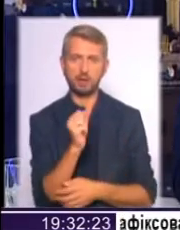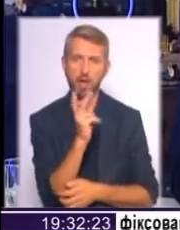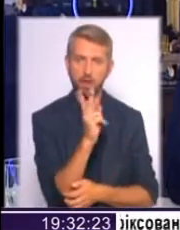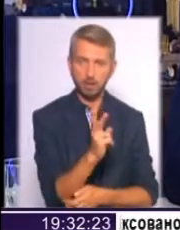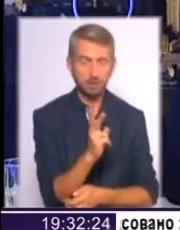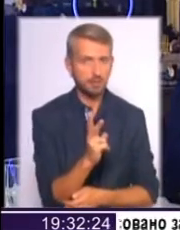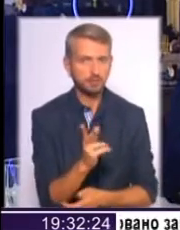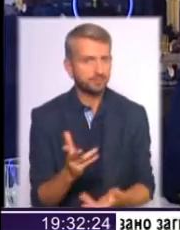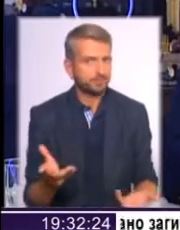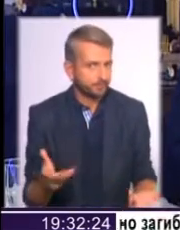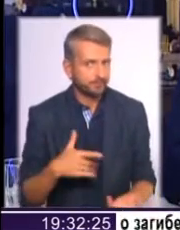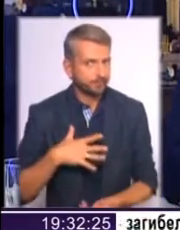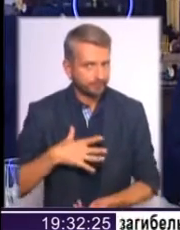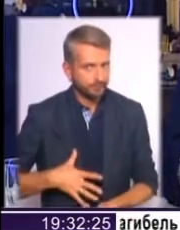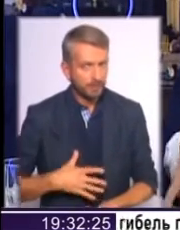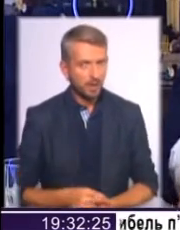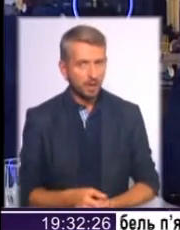дінешся. Ми,